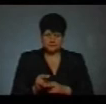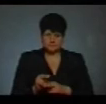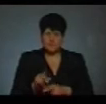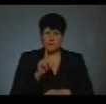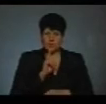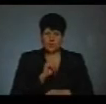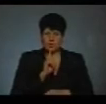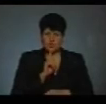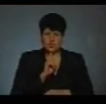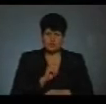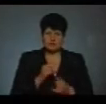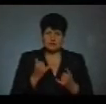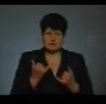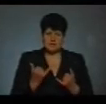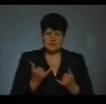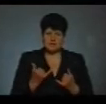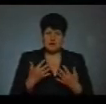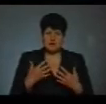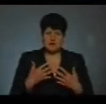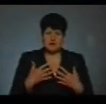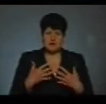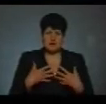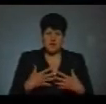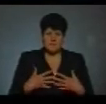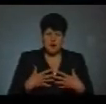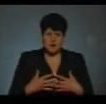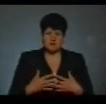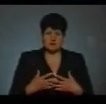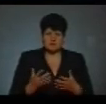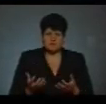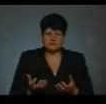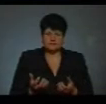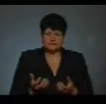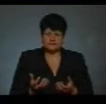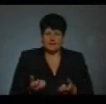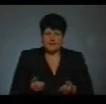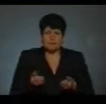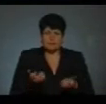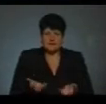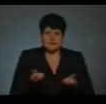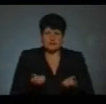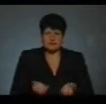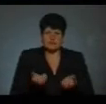Поки що на апараті вдається гемодинамічні показники утримувати